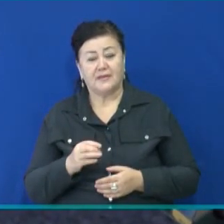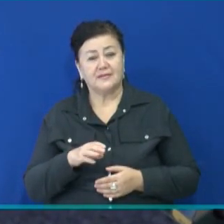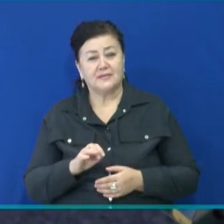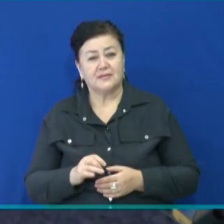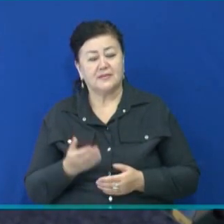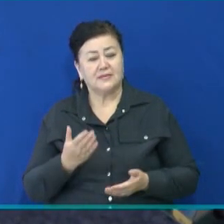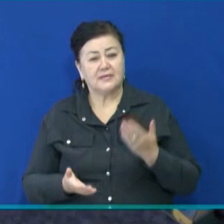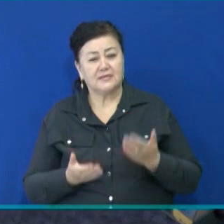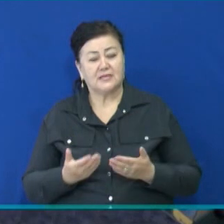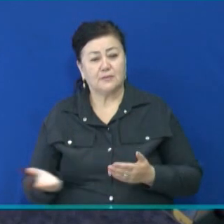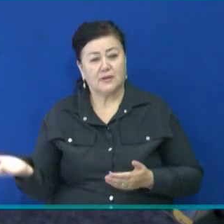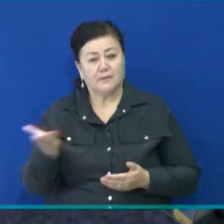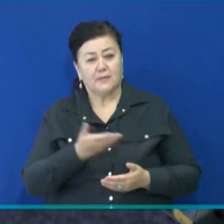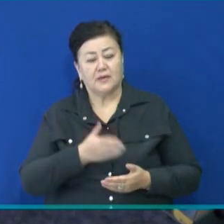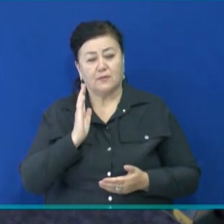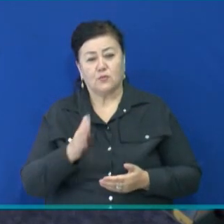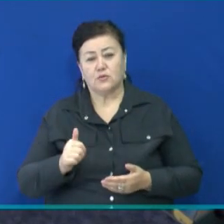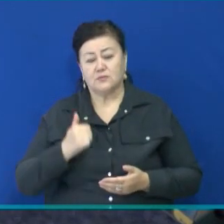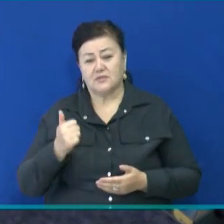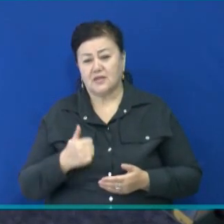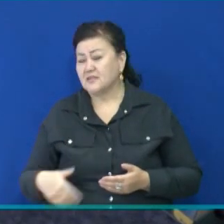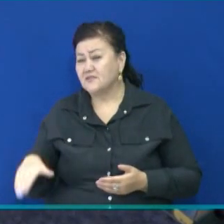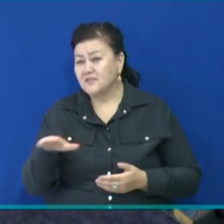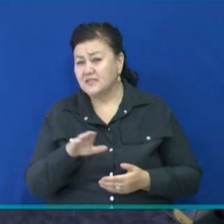если мы будем стараться везде и всюду